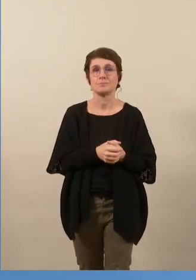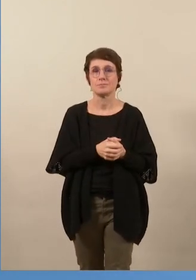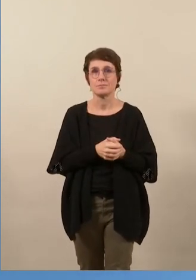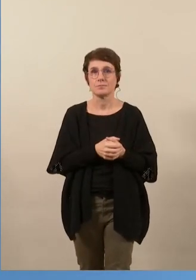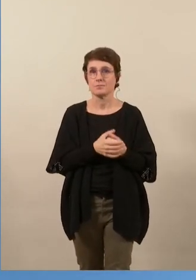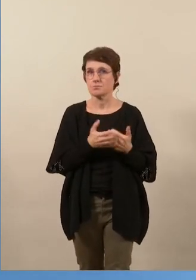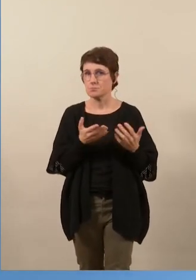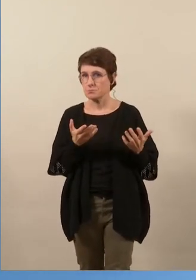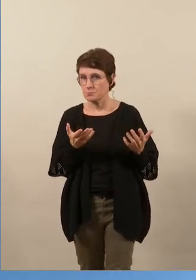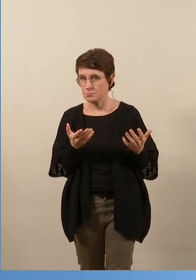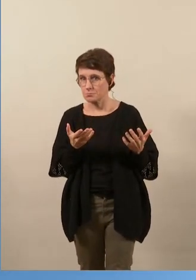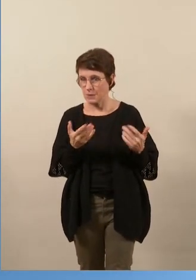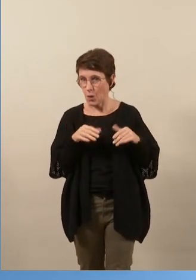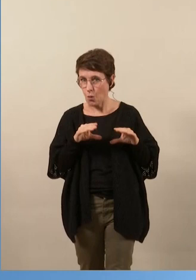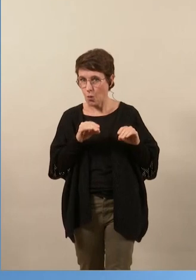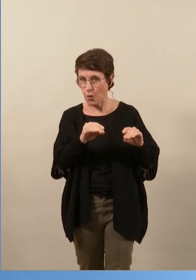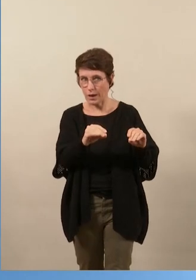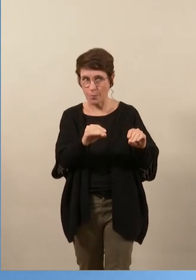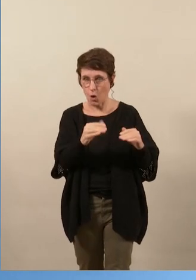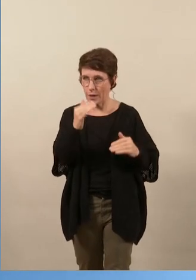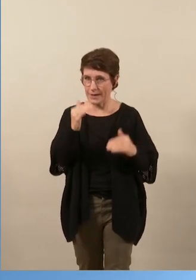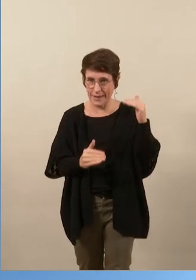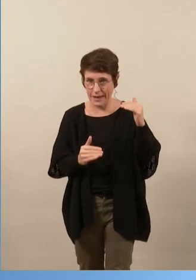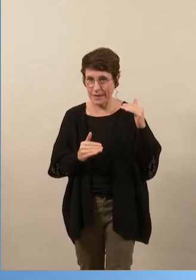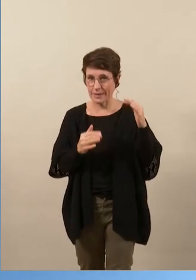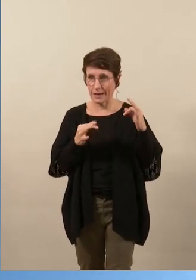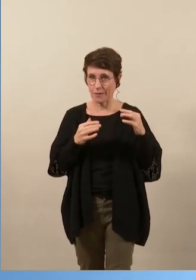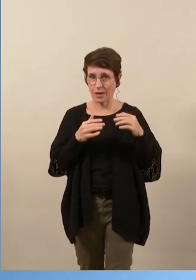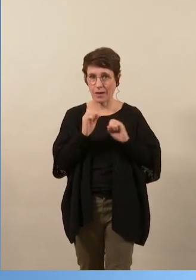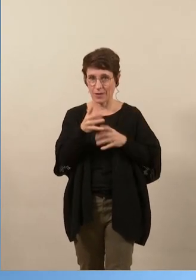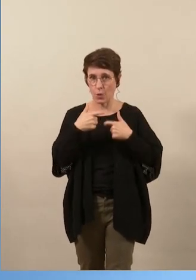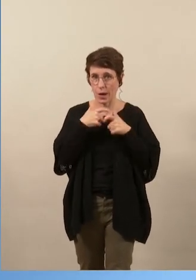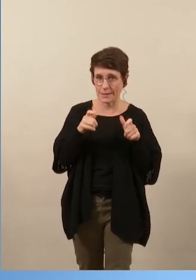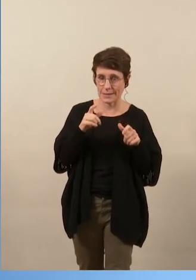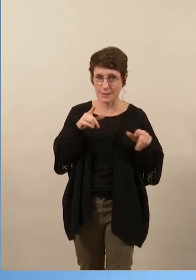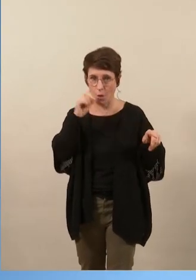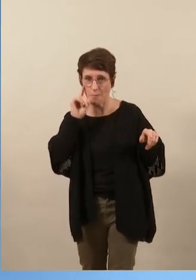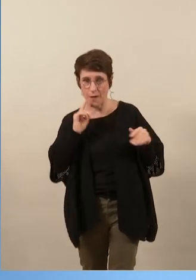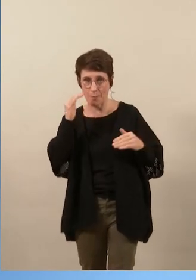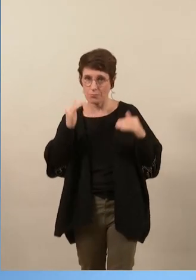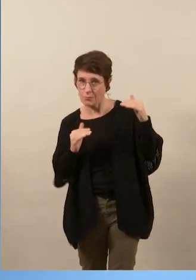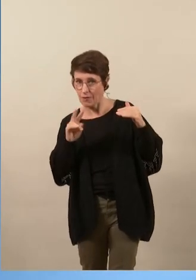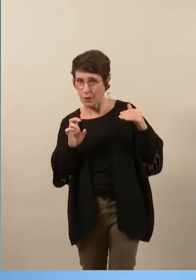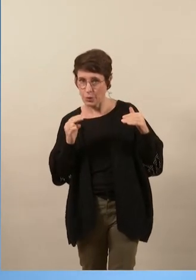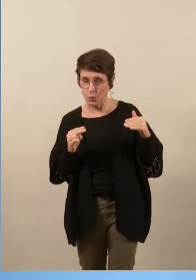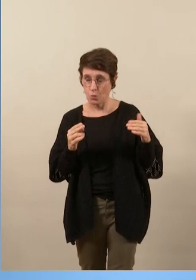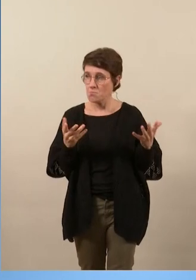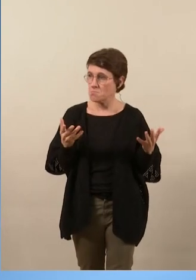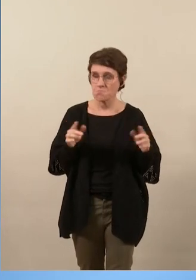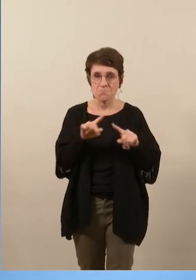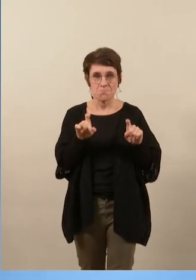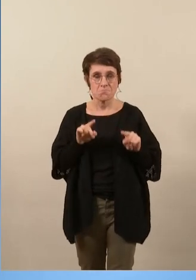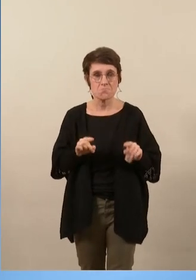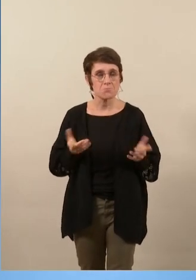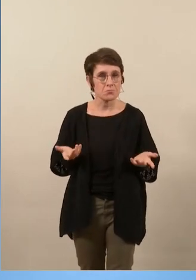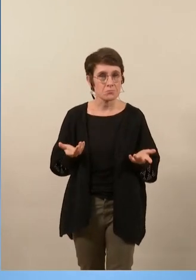iné concrète à l'accès au vélo entre les hommes et les femmes qui justifierait ce type de politique